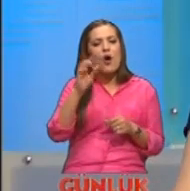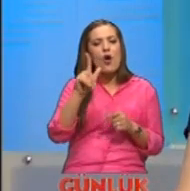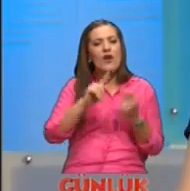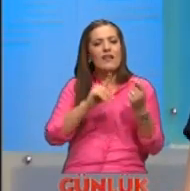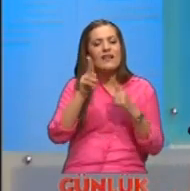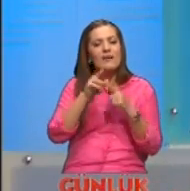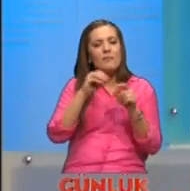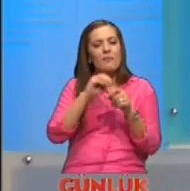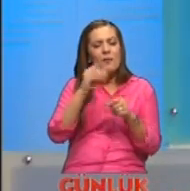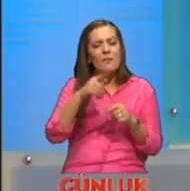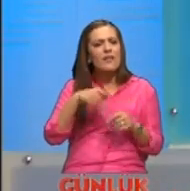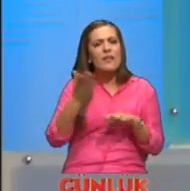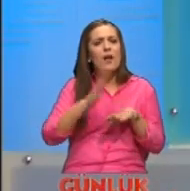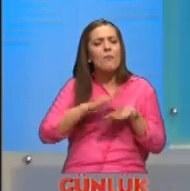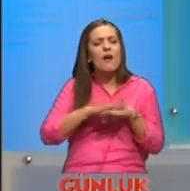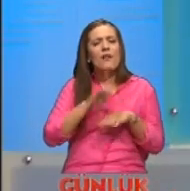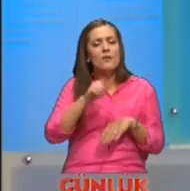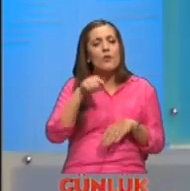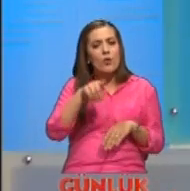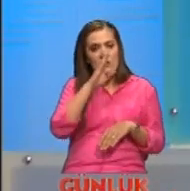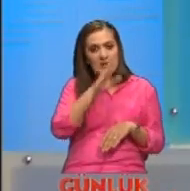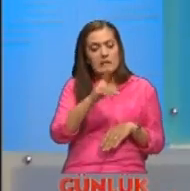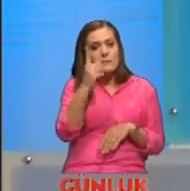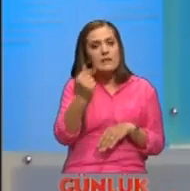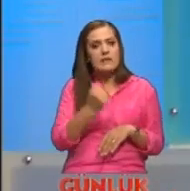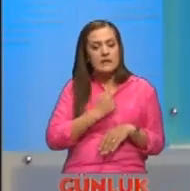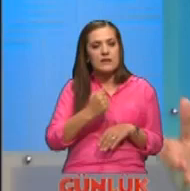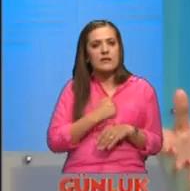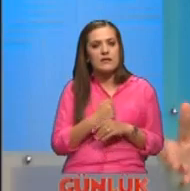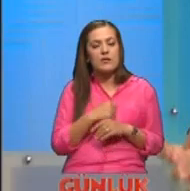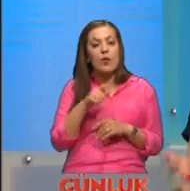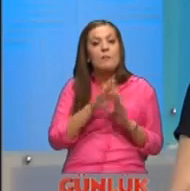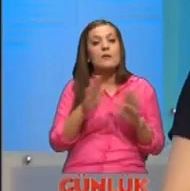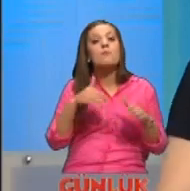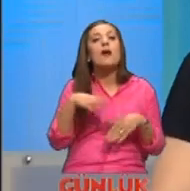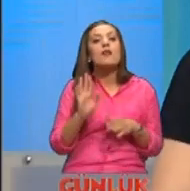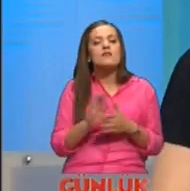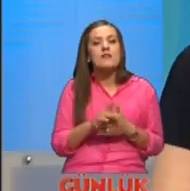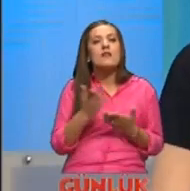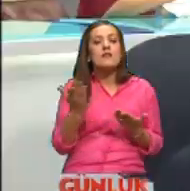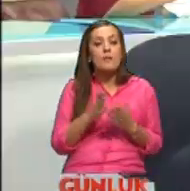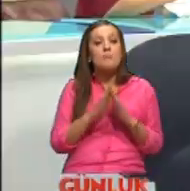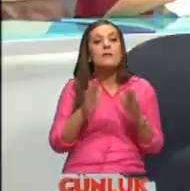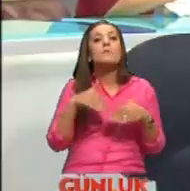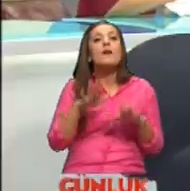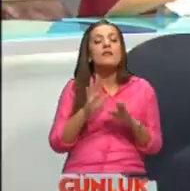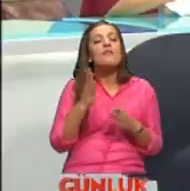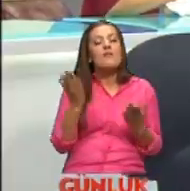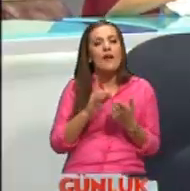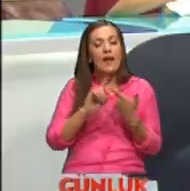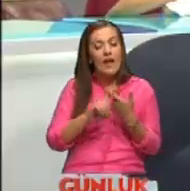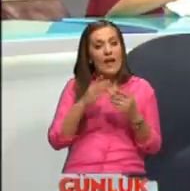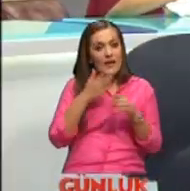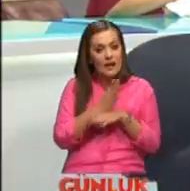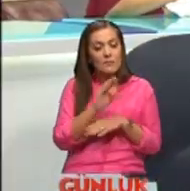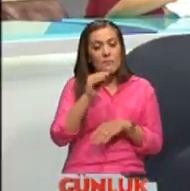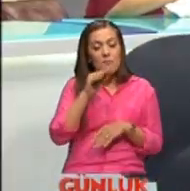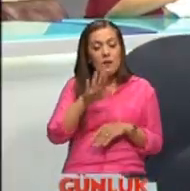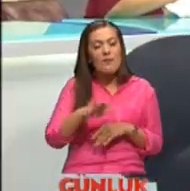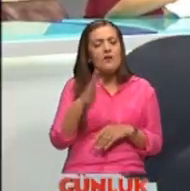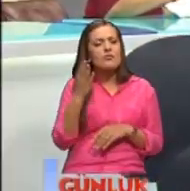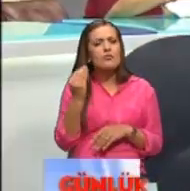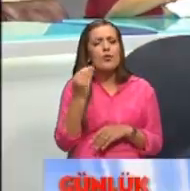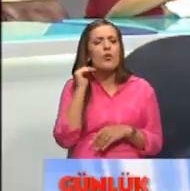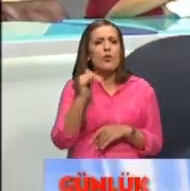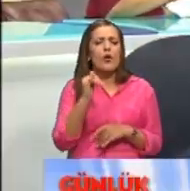kolik bebek derler. Ne yapmak lazım? O da ciddi bir sıkıntıdır. O bitmez tabii yani. Tabii ki bitmez ve gerçekten bebekleri çok kötü